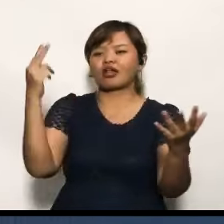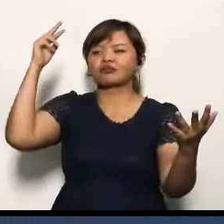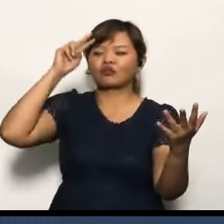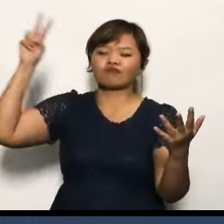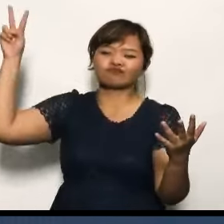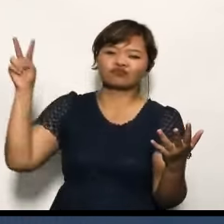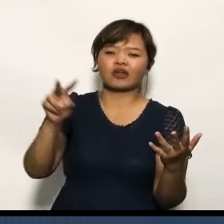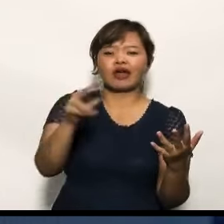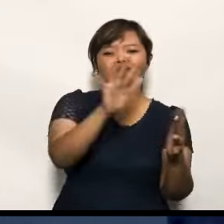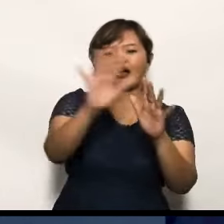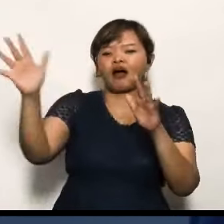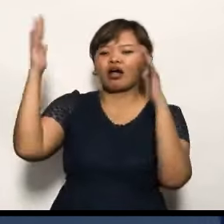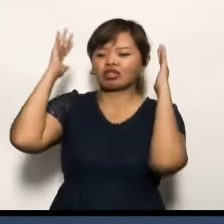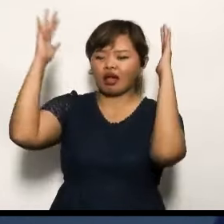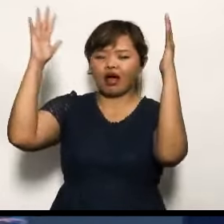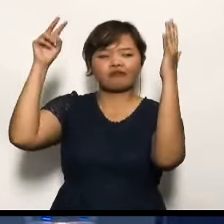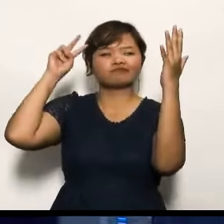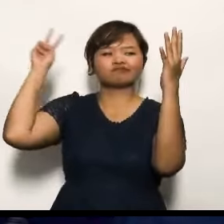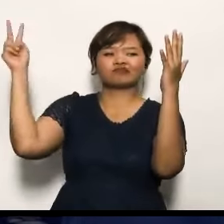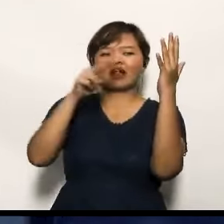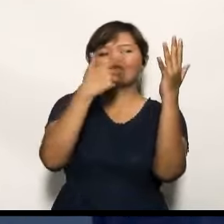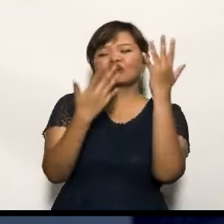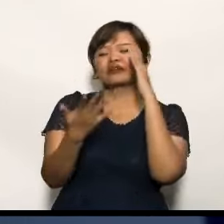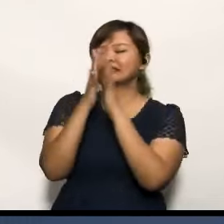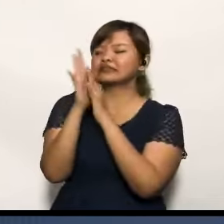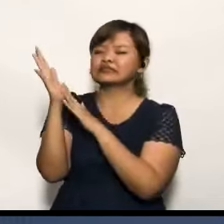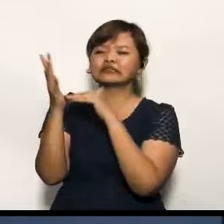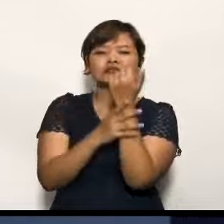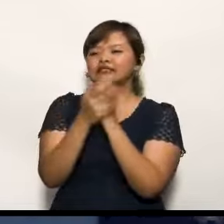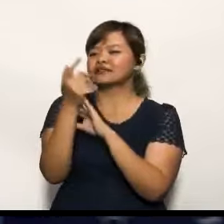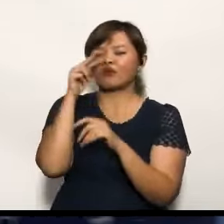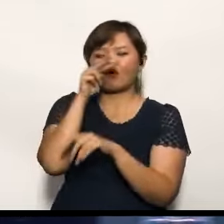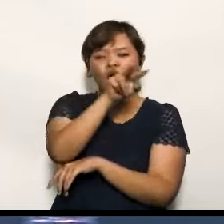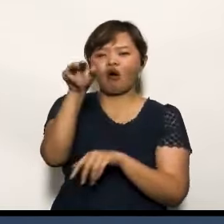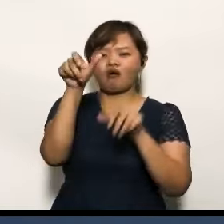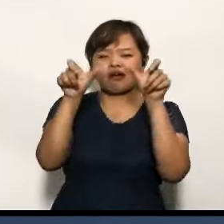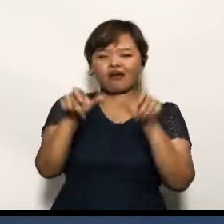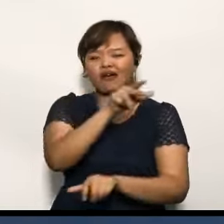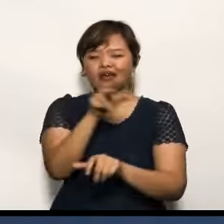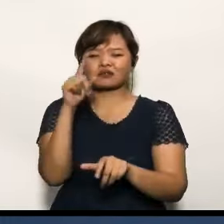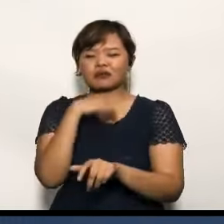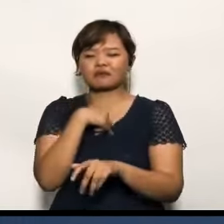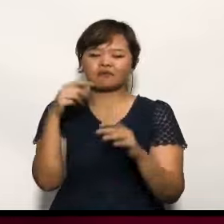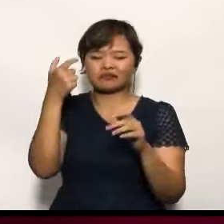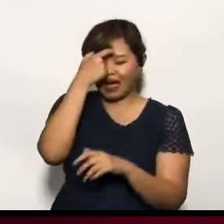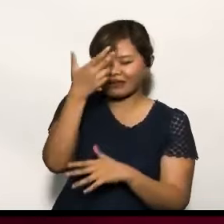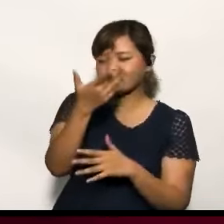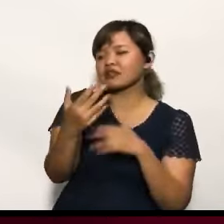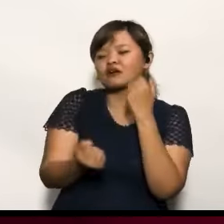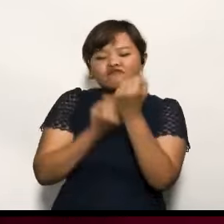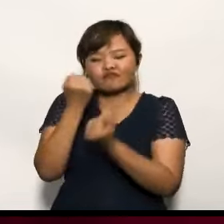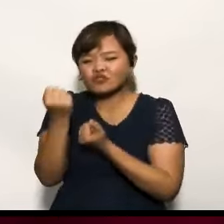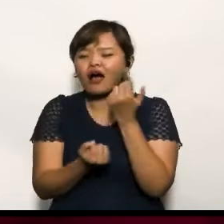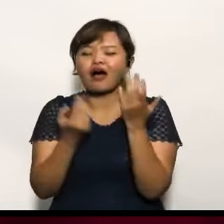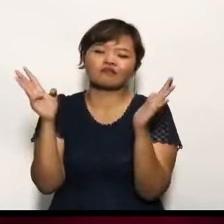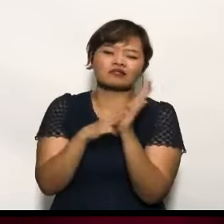terangkat. Those are not perfect hands. Those are hands yang mungkin saat ini struggle dengan sakit penyakit. Mungkin yang struggle dengan sakit penyakit daripada teman.